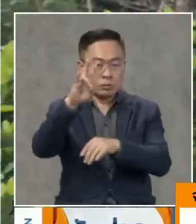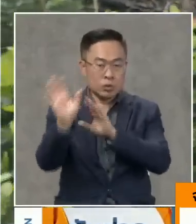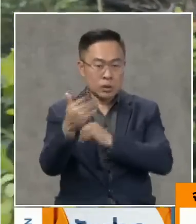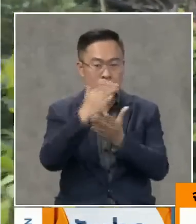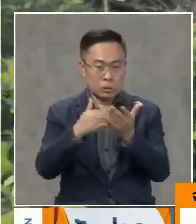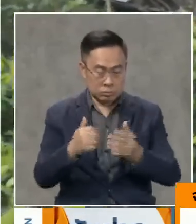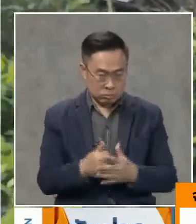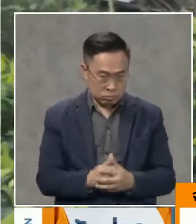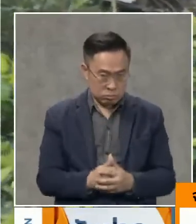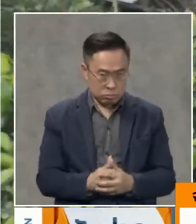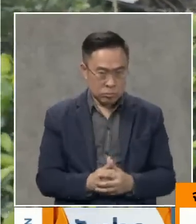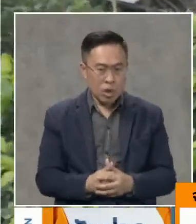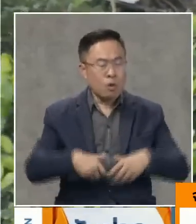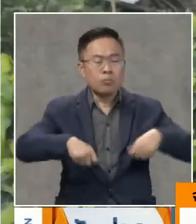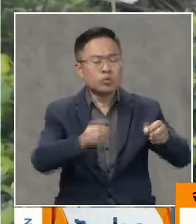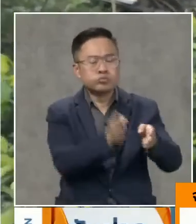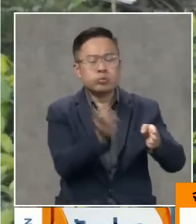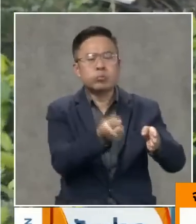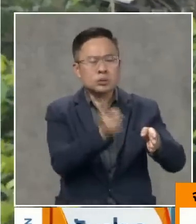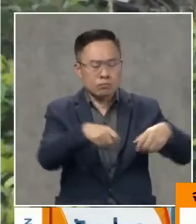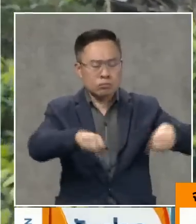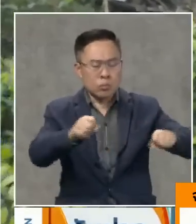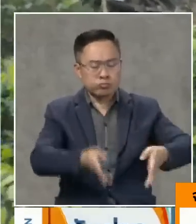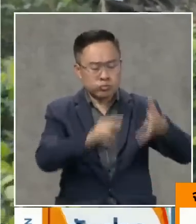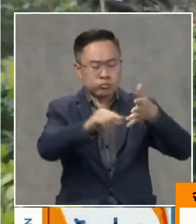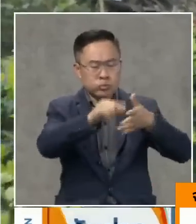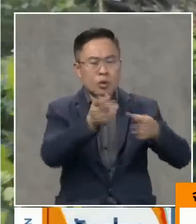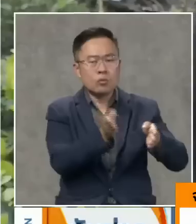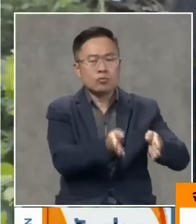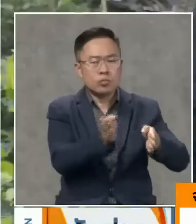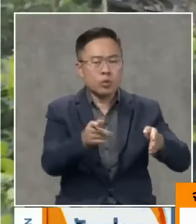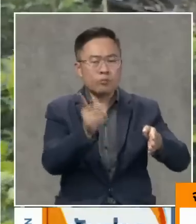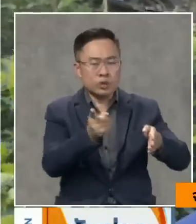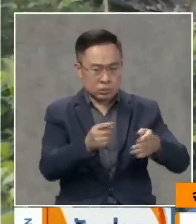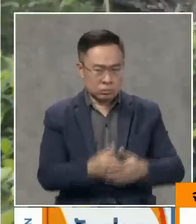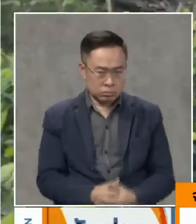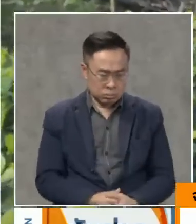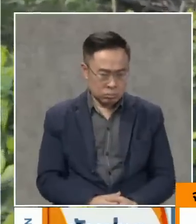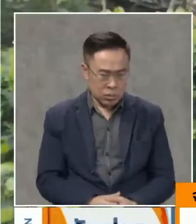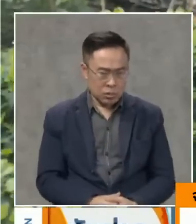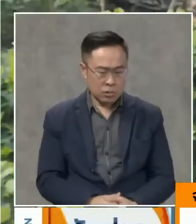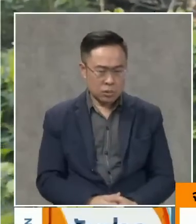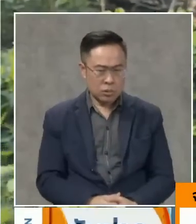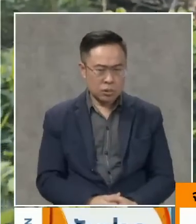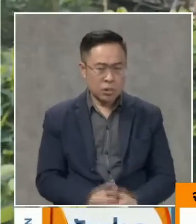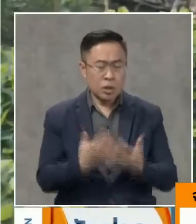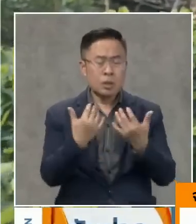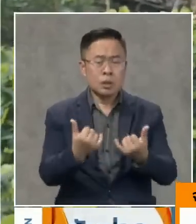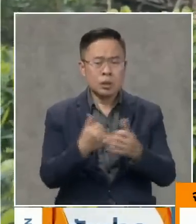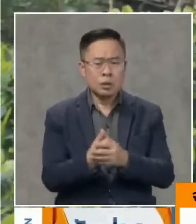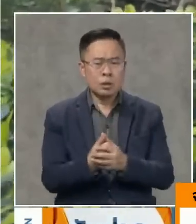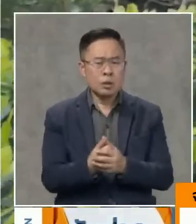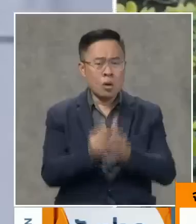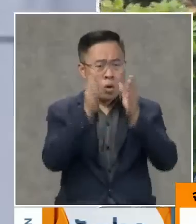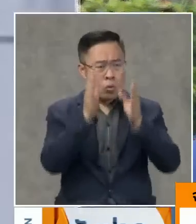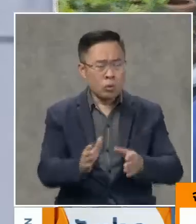กติเราจอดเป็นประจำไหมครับตรงนี้ จอดเป็นประจำค่ะแต่มันจะมีบางช่วงที่จะจอดไว้ข้างหลังหอ ลักษณะคนร้